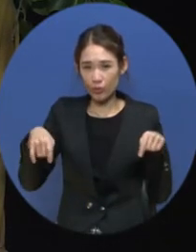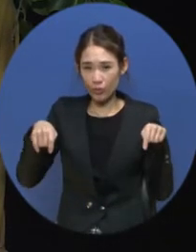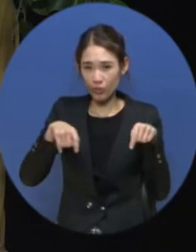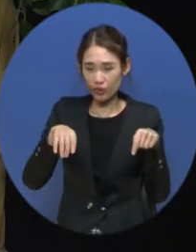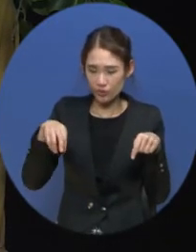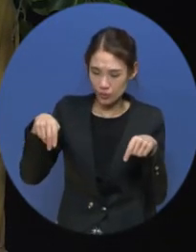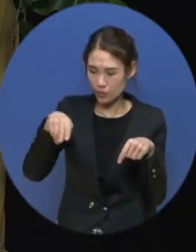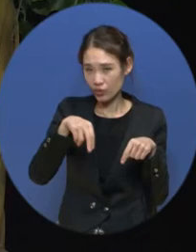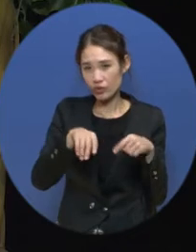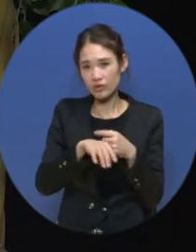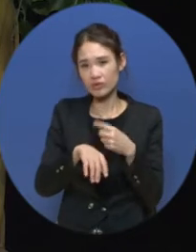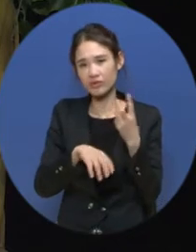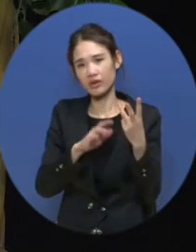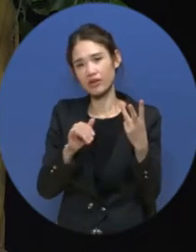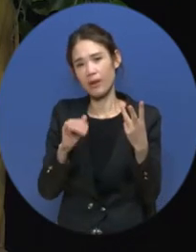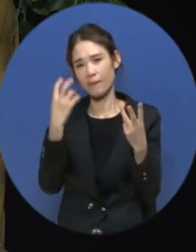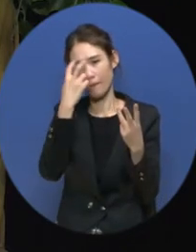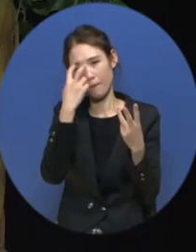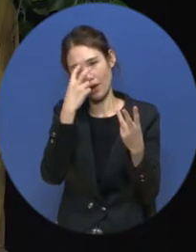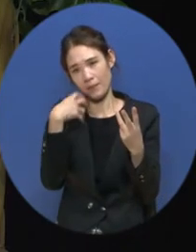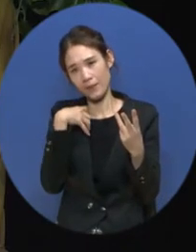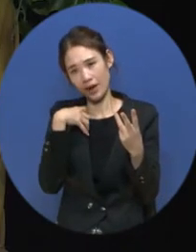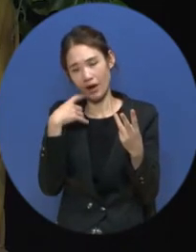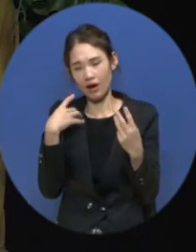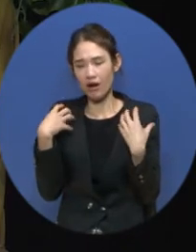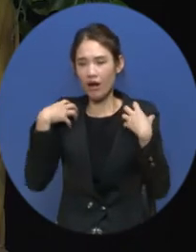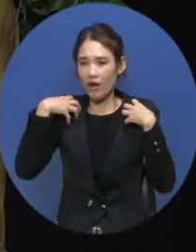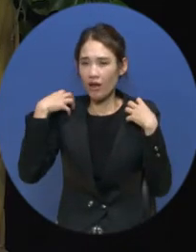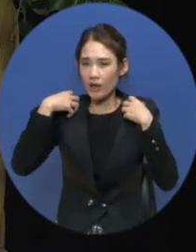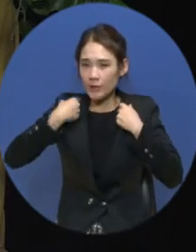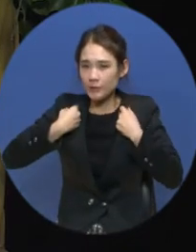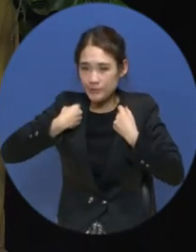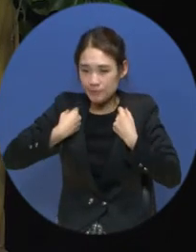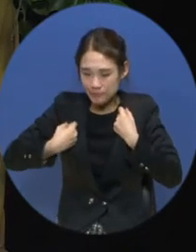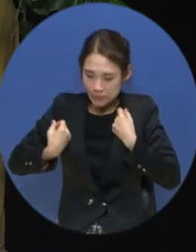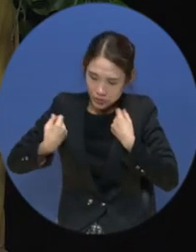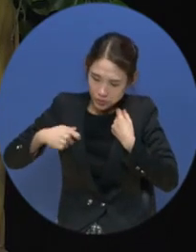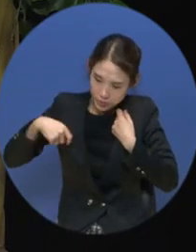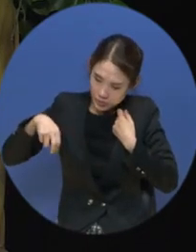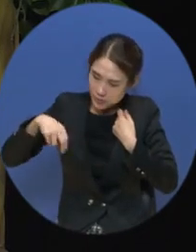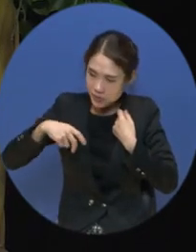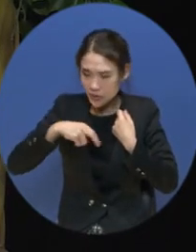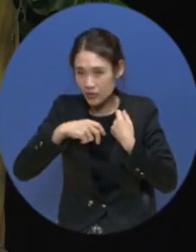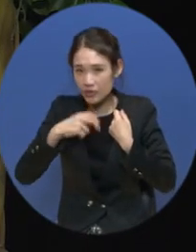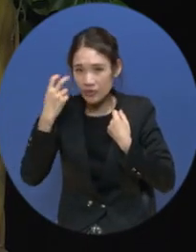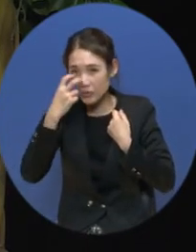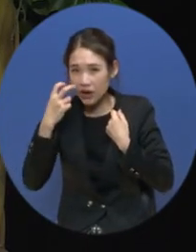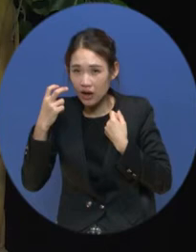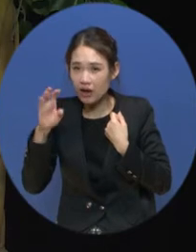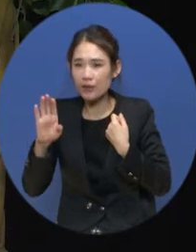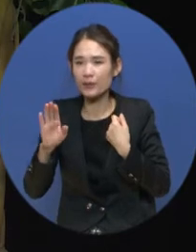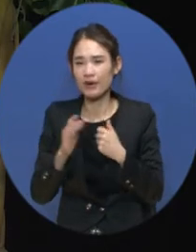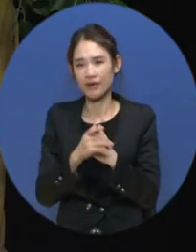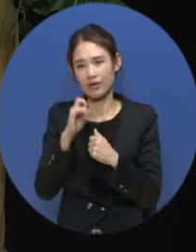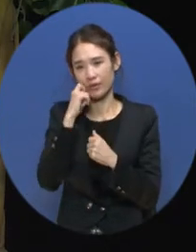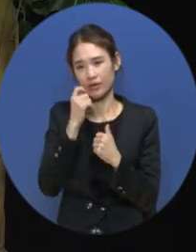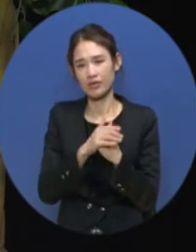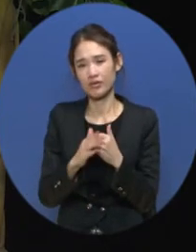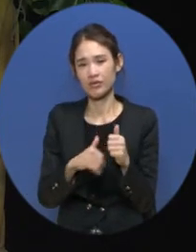걸어 다니는 아이들, 네. 그럼 셋을 봐야 되는데, 그러니까요. 하나에는 어깨에다 매달고 하나는 뒤에다 매달고 발로 이렇게 봐야 되는 그런 상황이 되니,